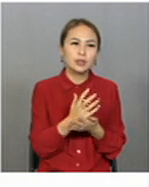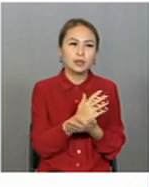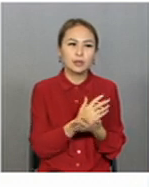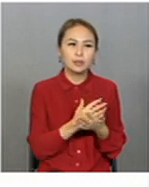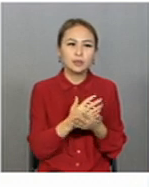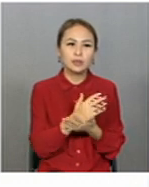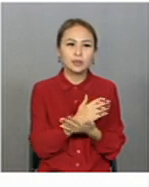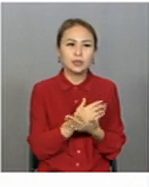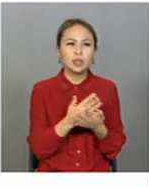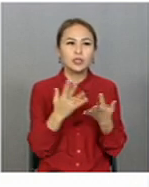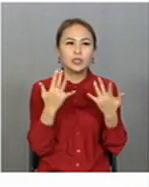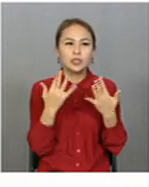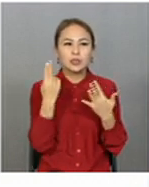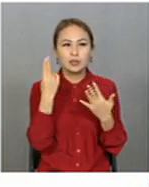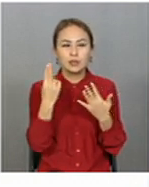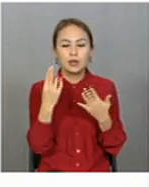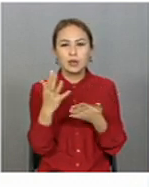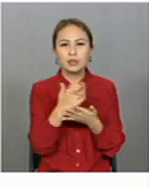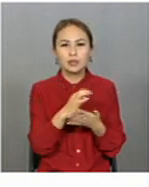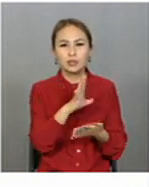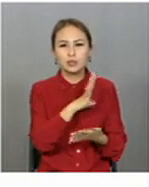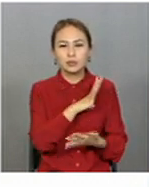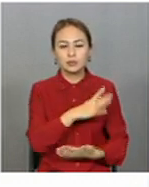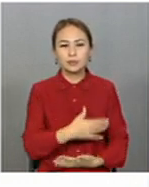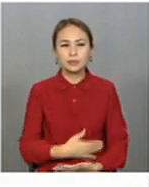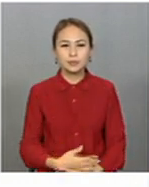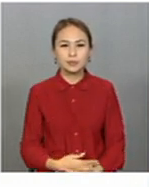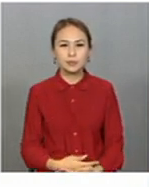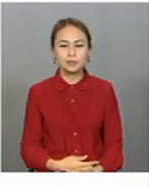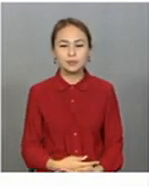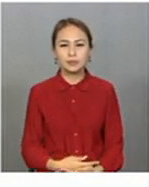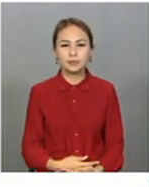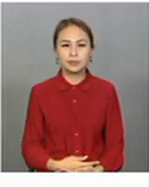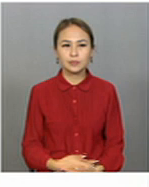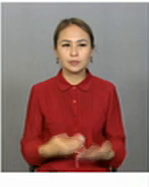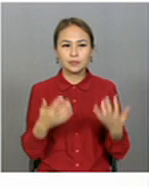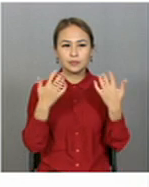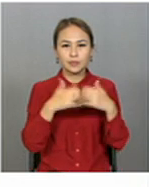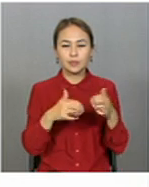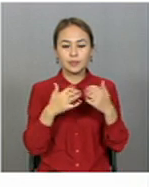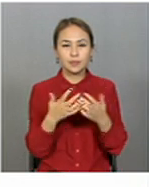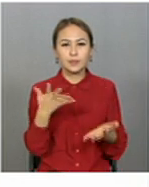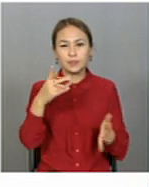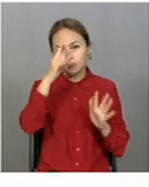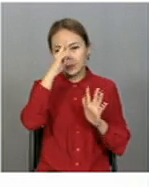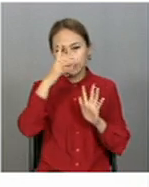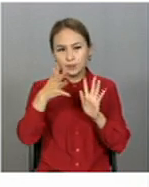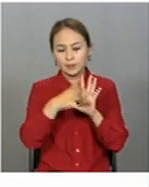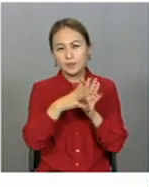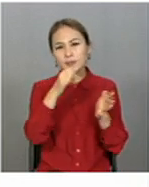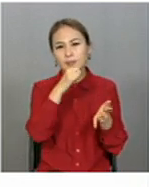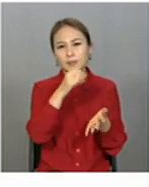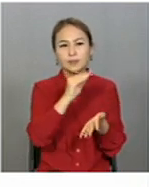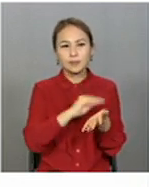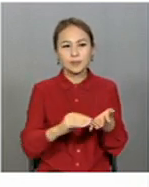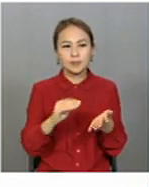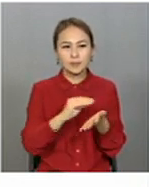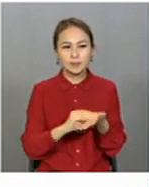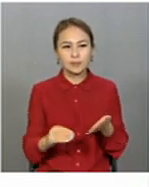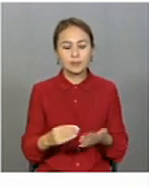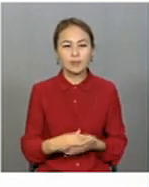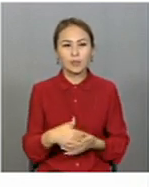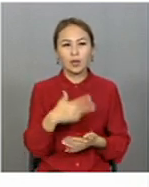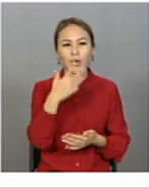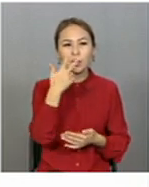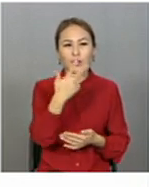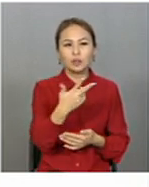егіз алқабынан неше центнер астық жиналды? Есеп түсінікті болса, сызба құрастырып көрейік. 3